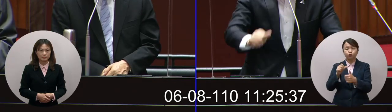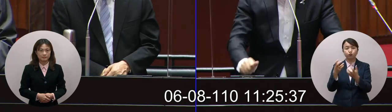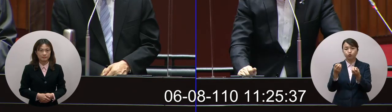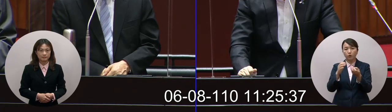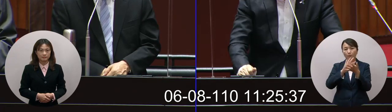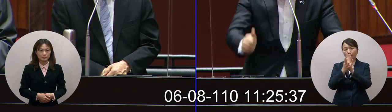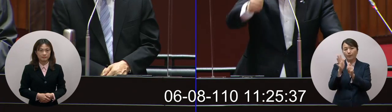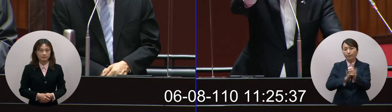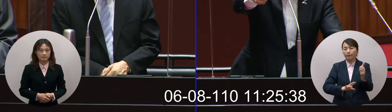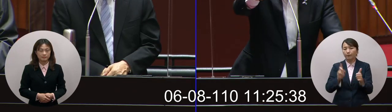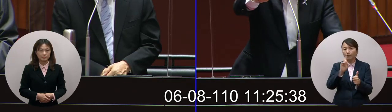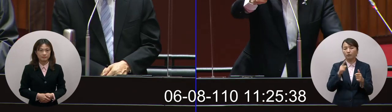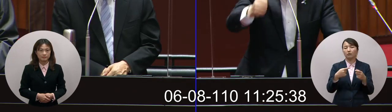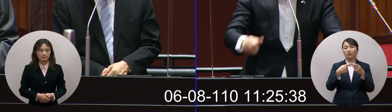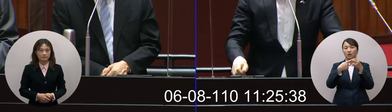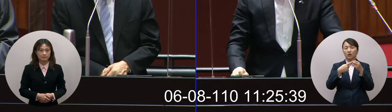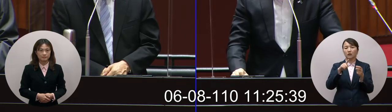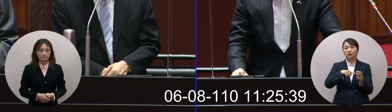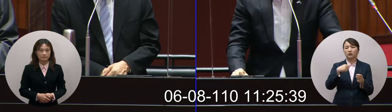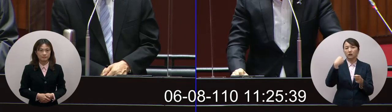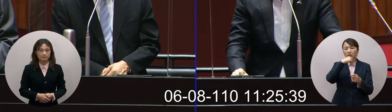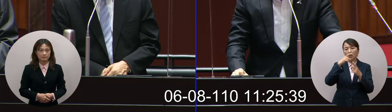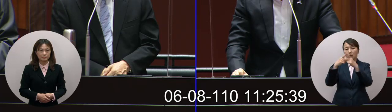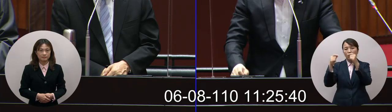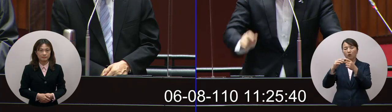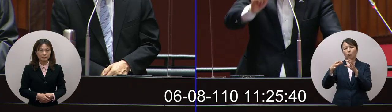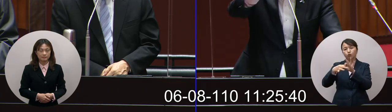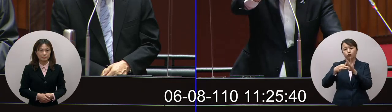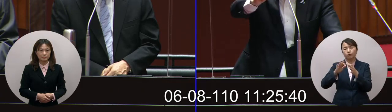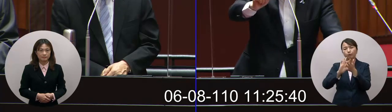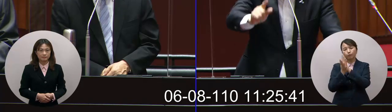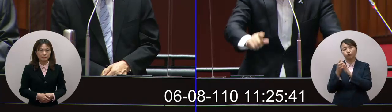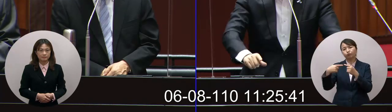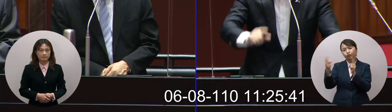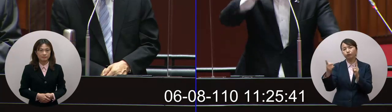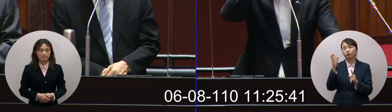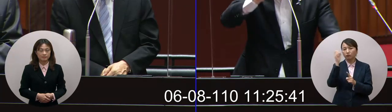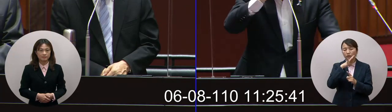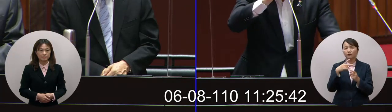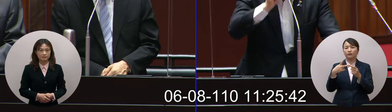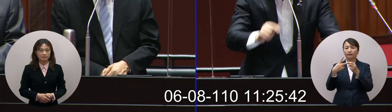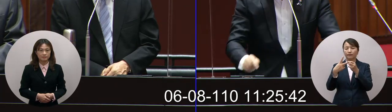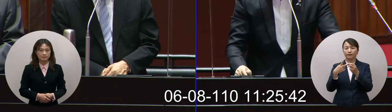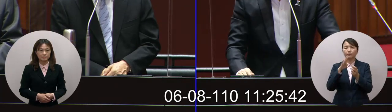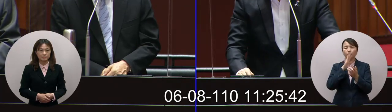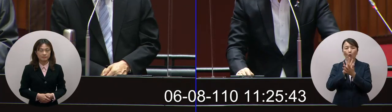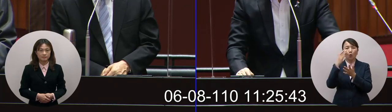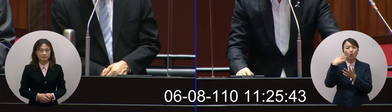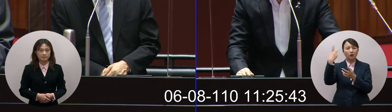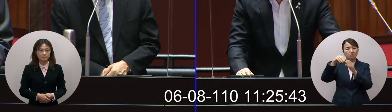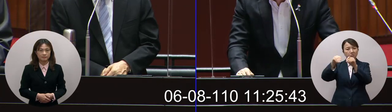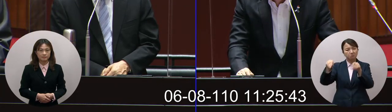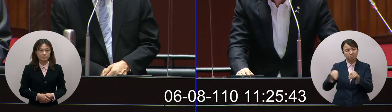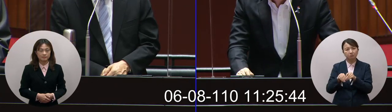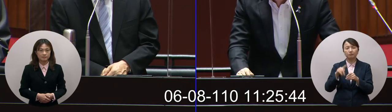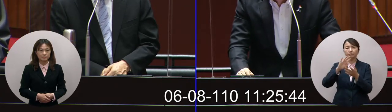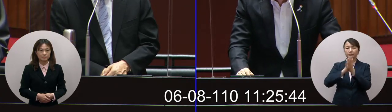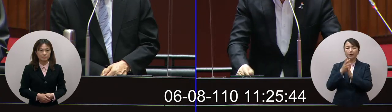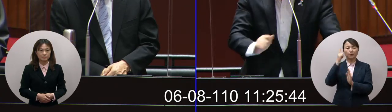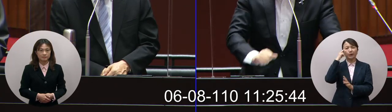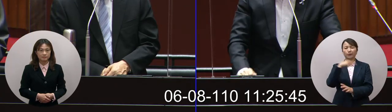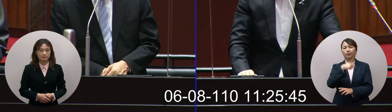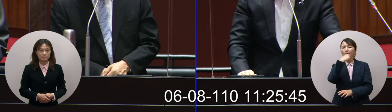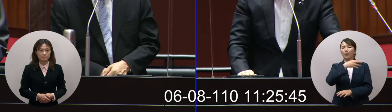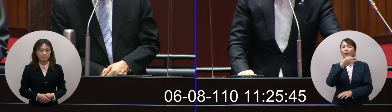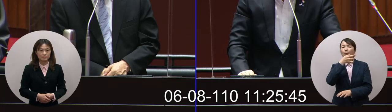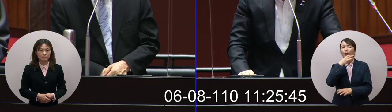吼，会造成什么问题？第一，大家的关系破坏；第二，人就是后边要好你的人啊，嘛敢讲哦，恁可能有搞啊，